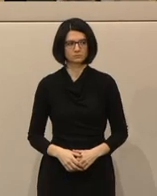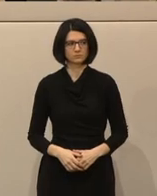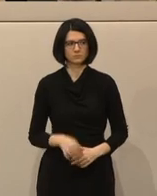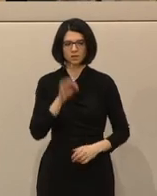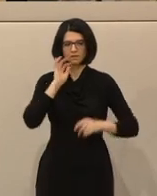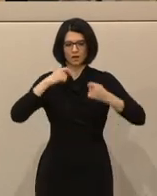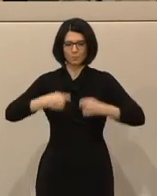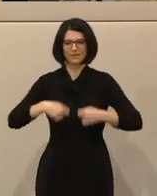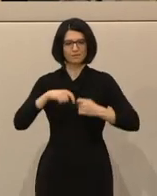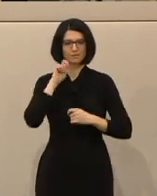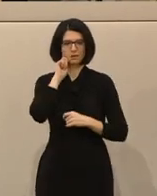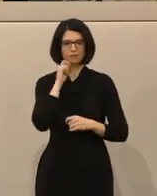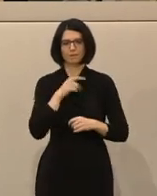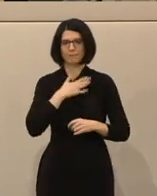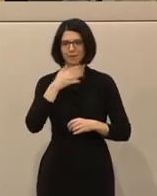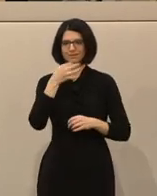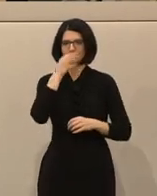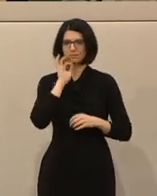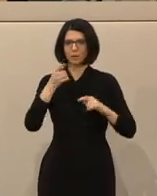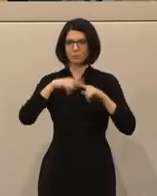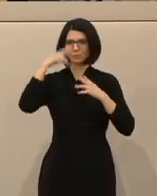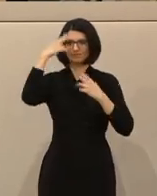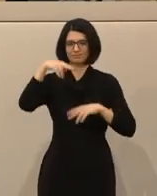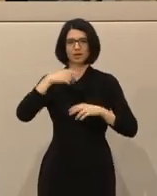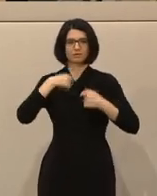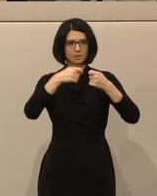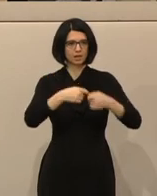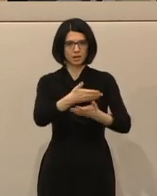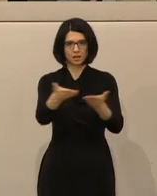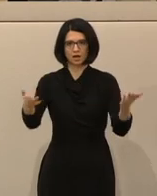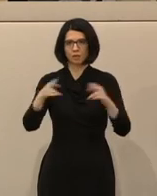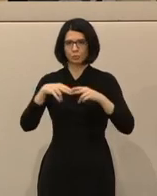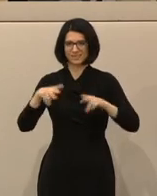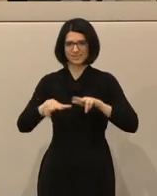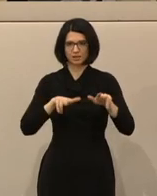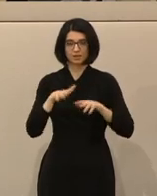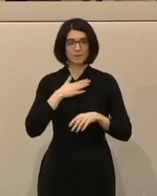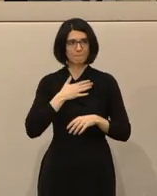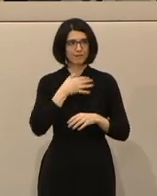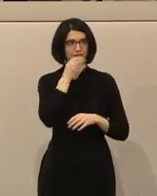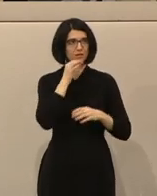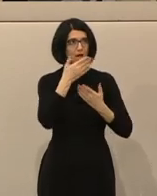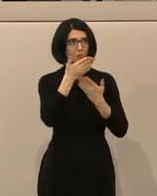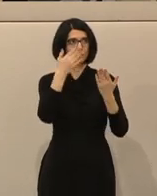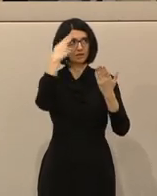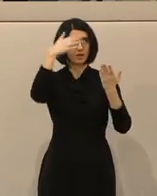Frau Präsidentin, meine Damen und Herren Mitglieder der Bundesregierung, meine Damen und Herren.